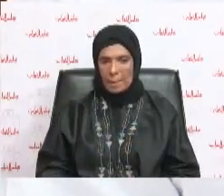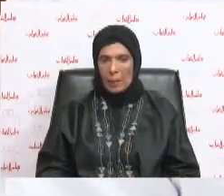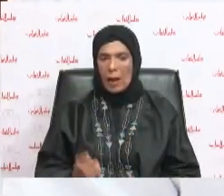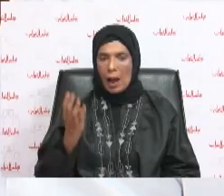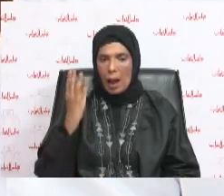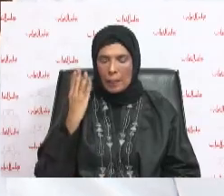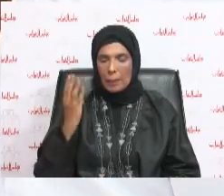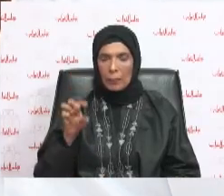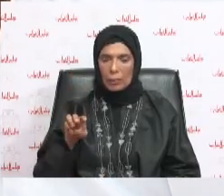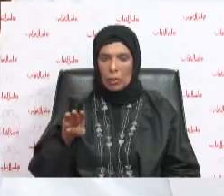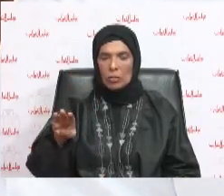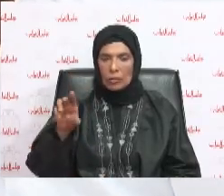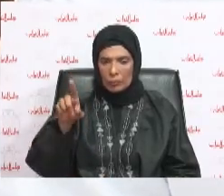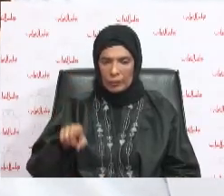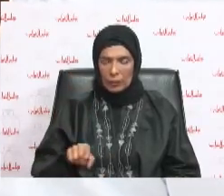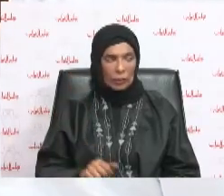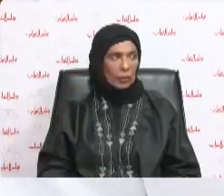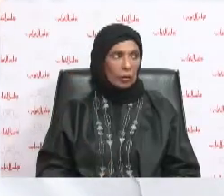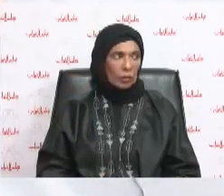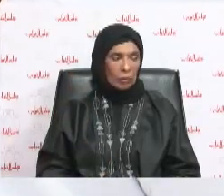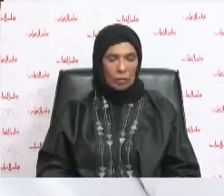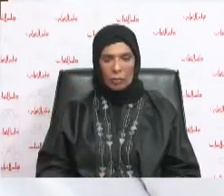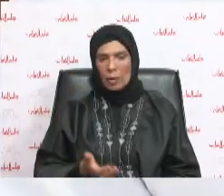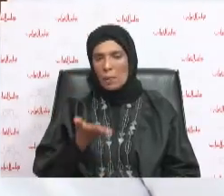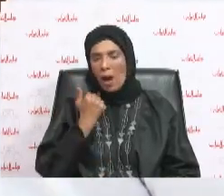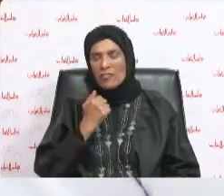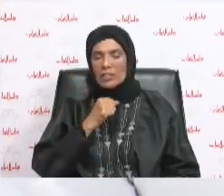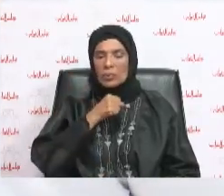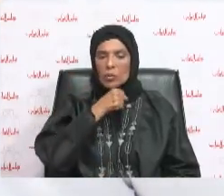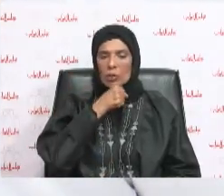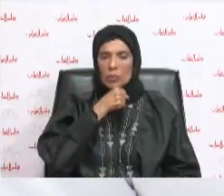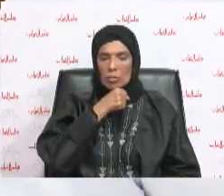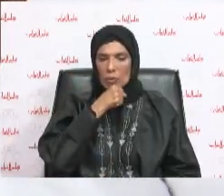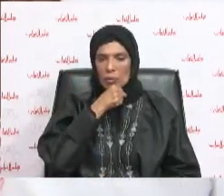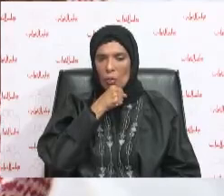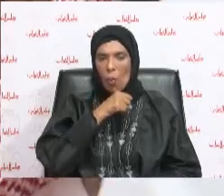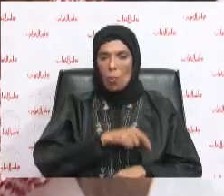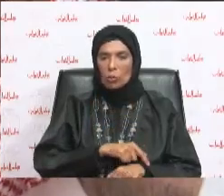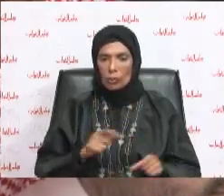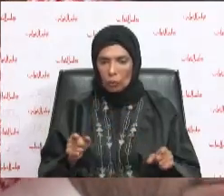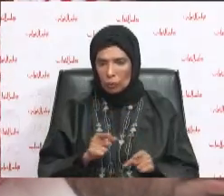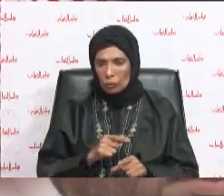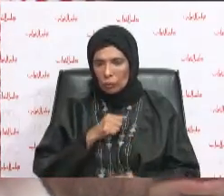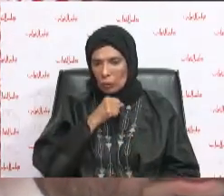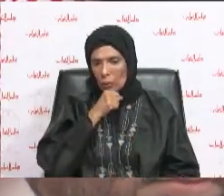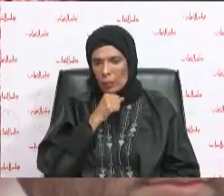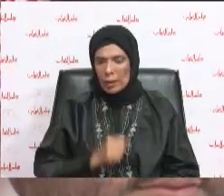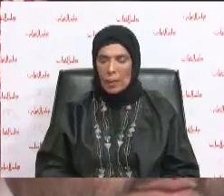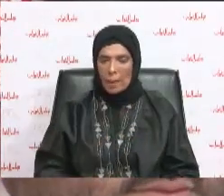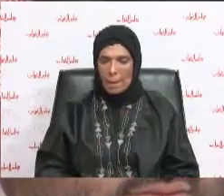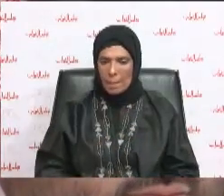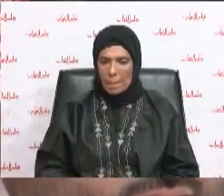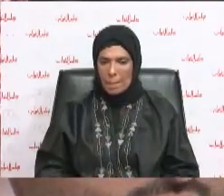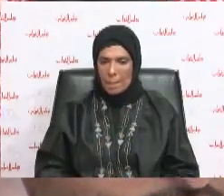4000. أما اليوم يطلع لك واحد لا عنده تقاعد ولا يحسبون مدته، لا يعطونه تقاعد ولا يحسبون المدة اللي